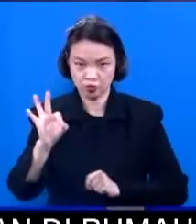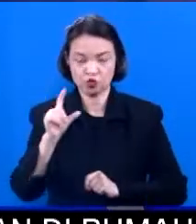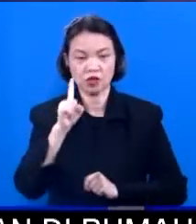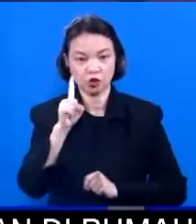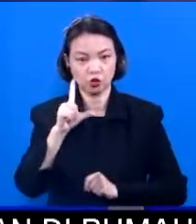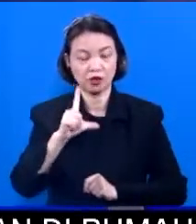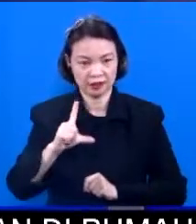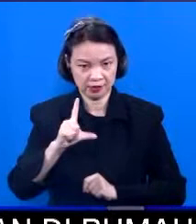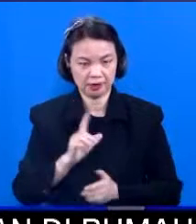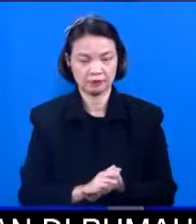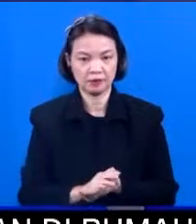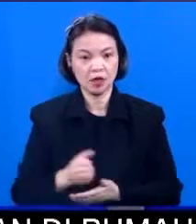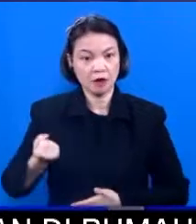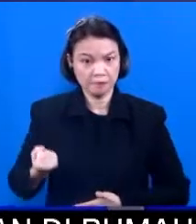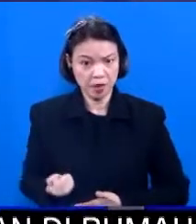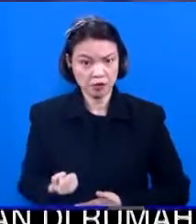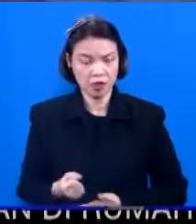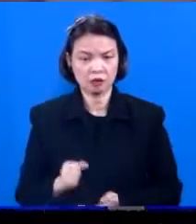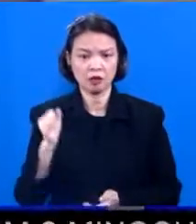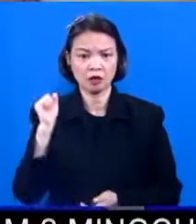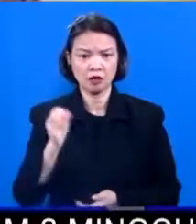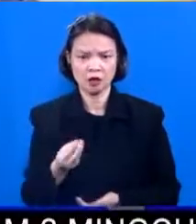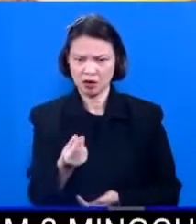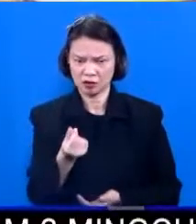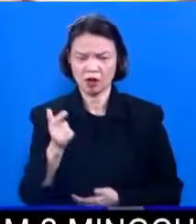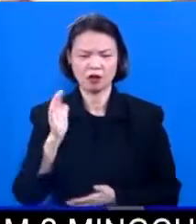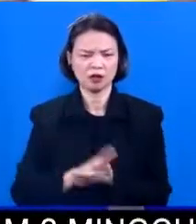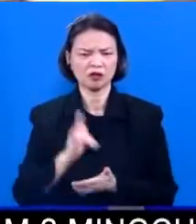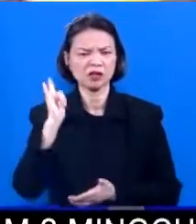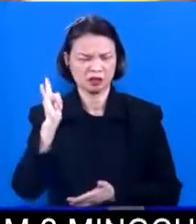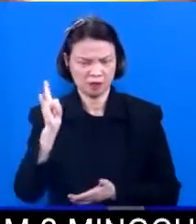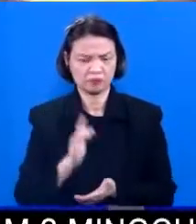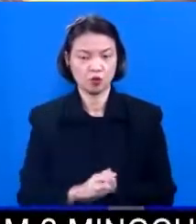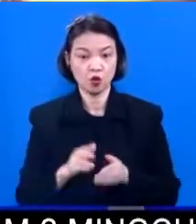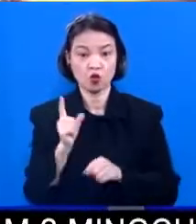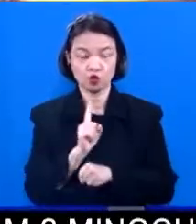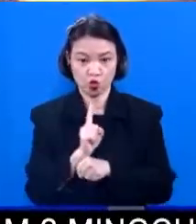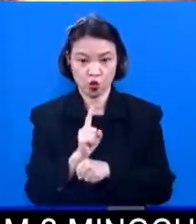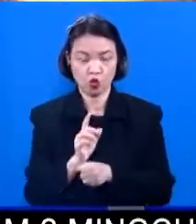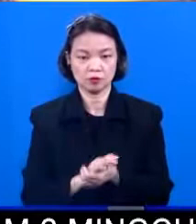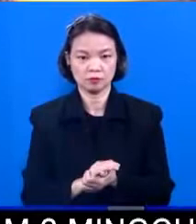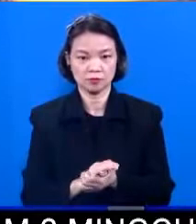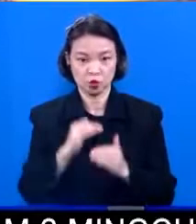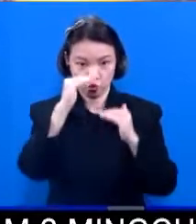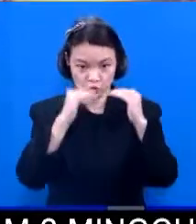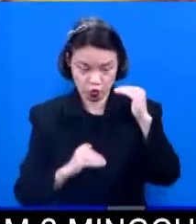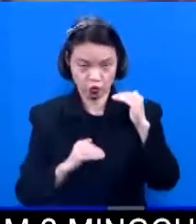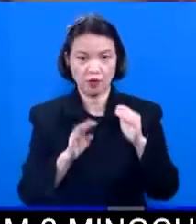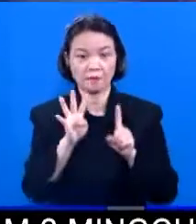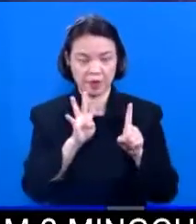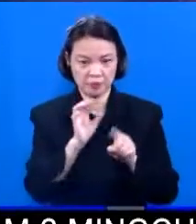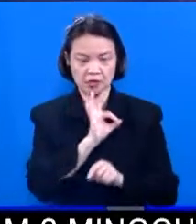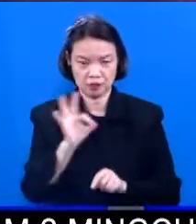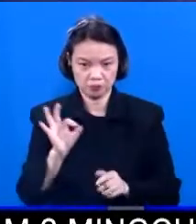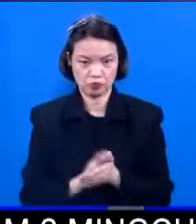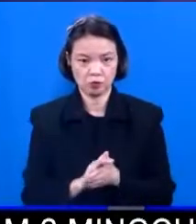sejumlah pasar, harga minyak goreng belum mengalami perubahan. Sementara di toko retail, harga minyak goreng sudah turun ke Rp14.000 sesuai